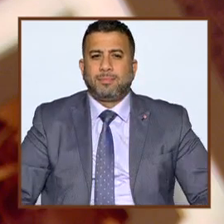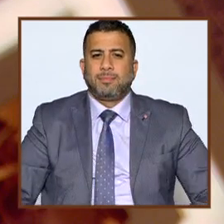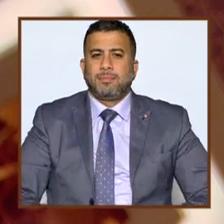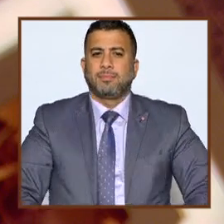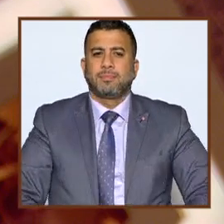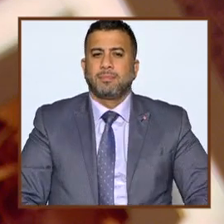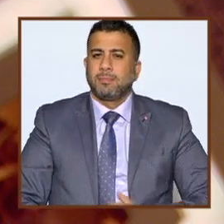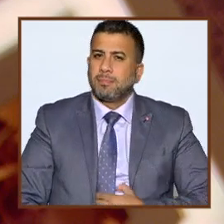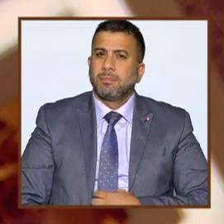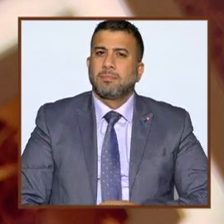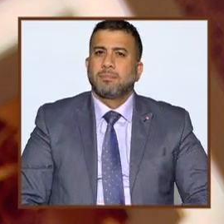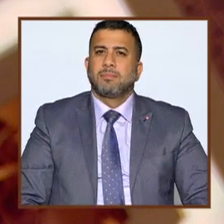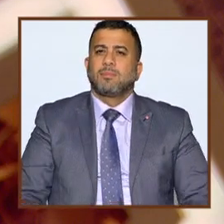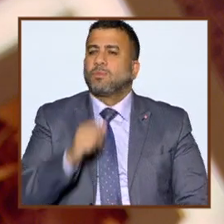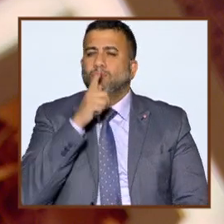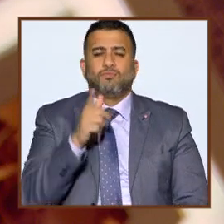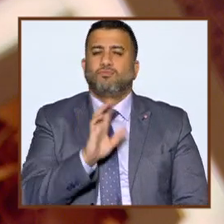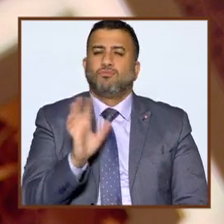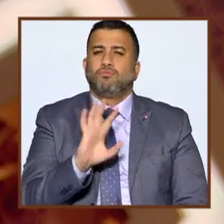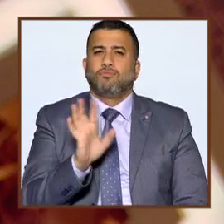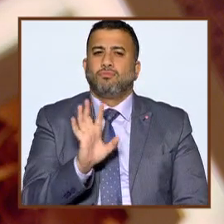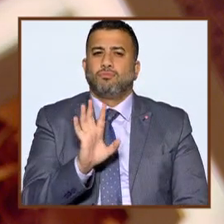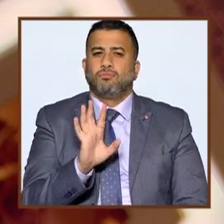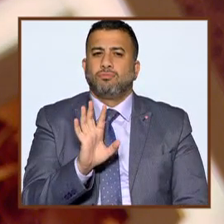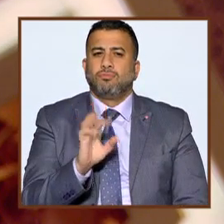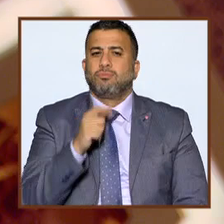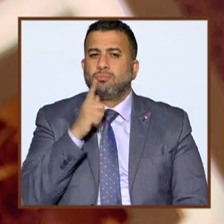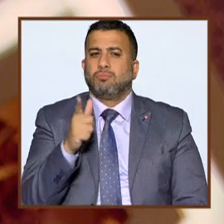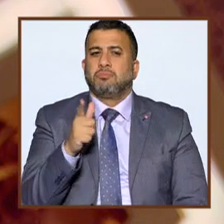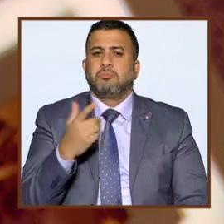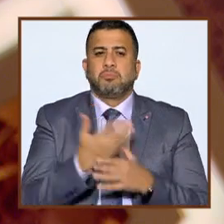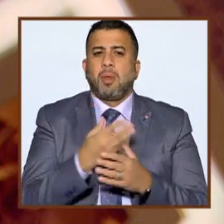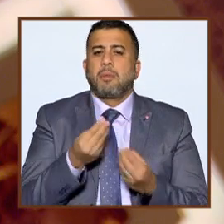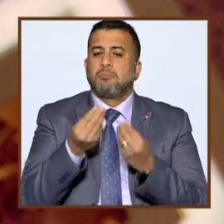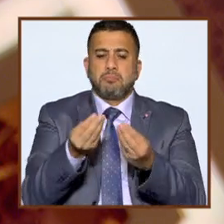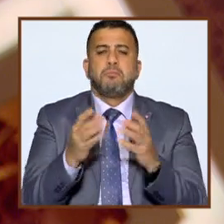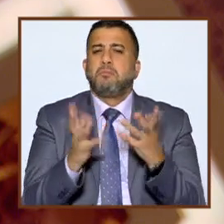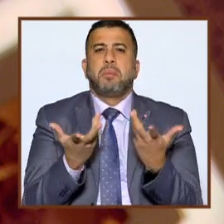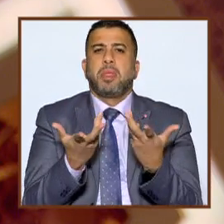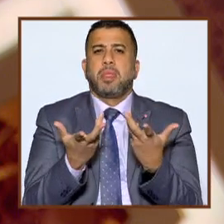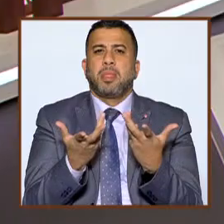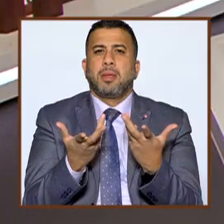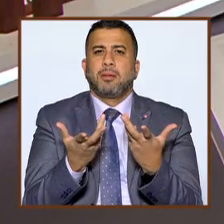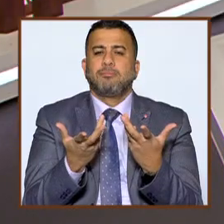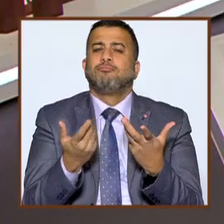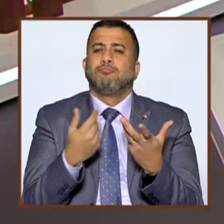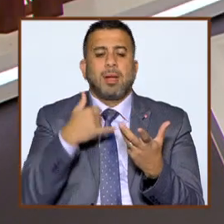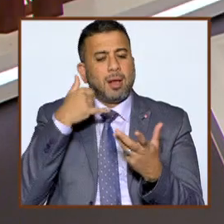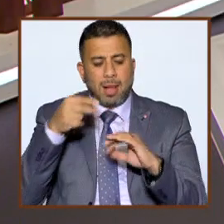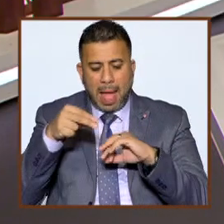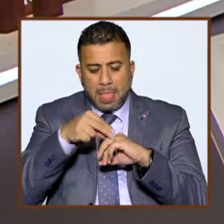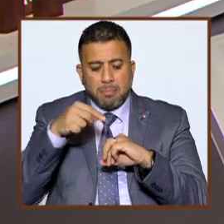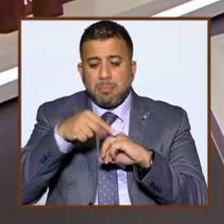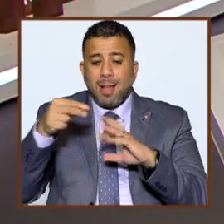ولا لأولادك؟ لا بناتك. طيب لمن أعطي يعني؟ أبشر يا أم محمد. مشكور جزاك